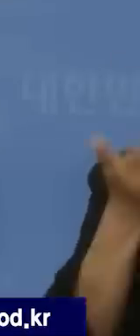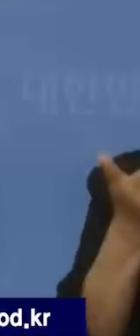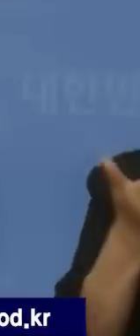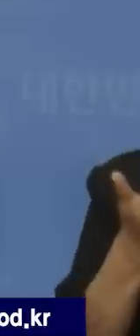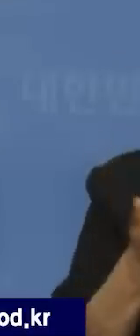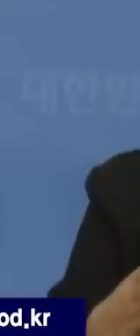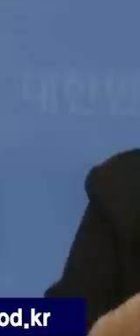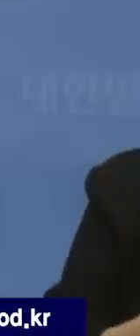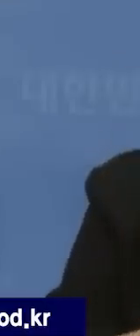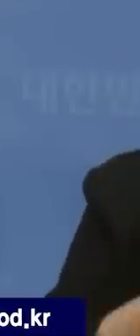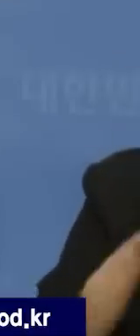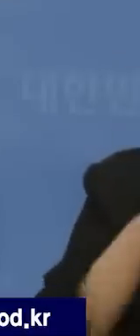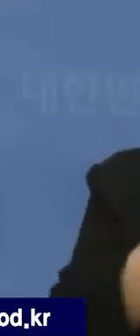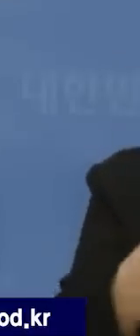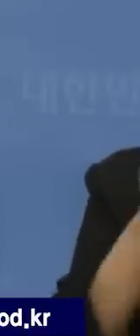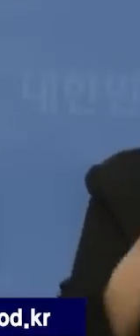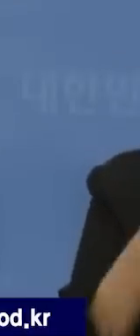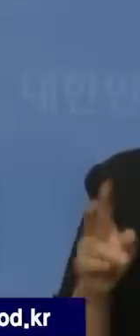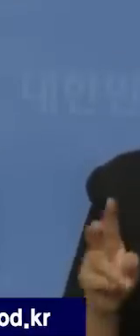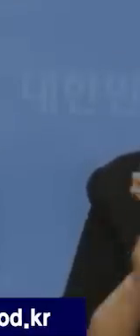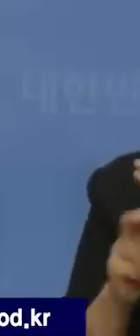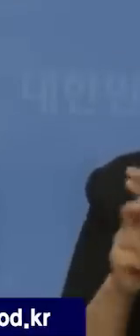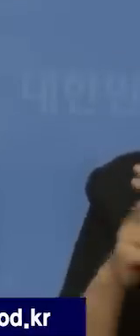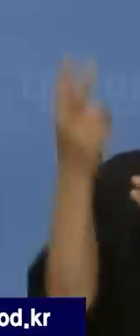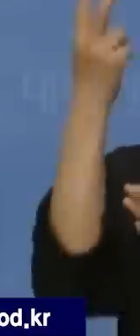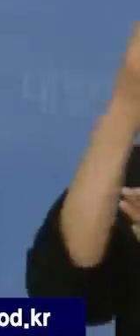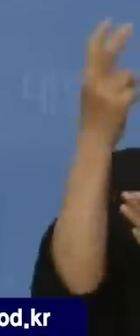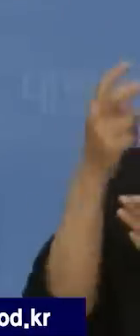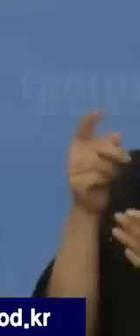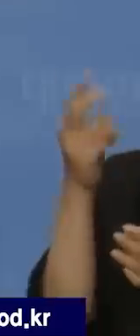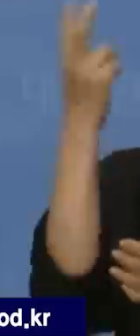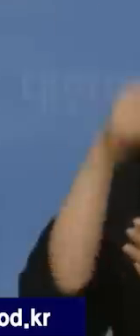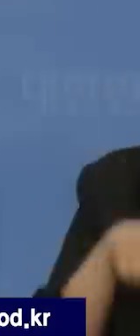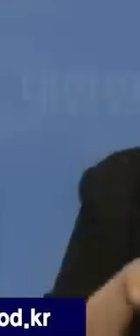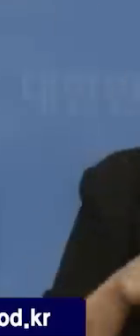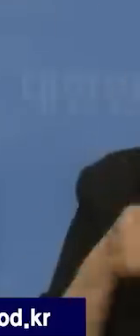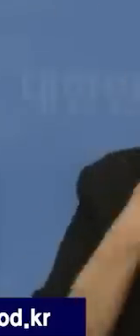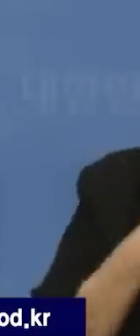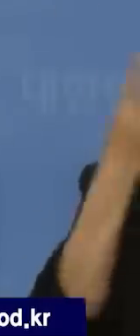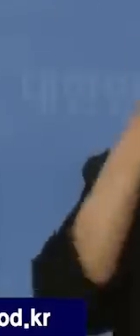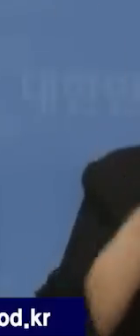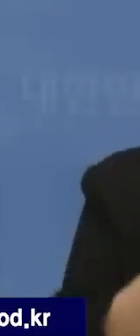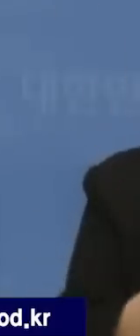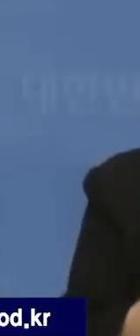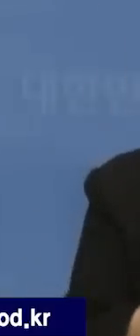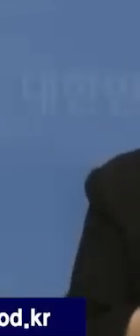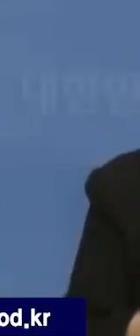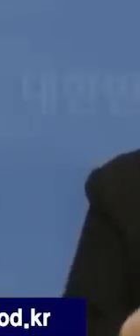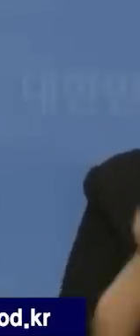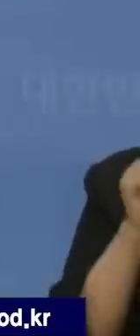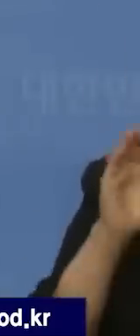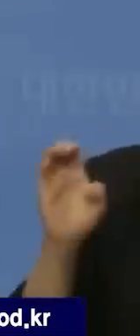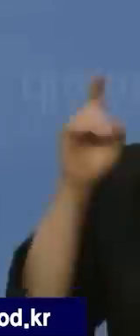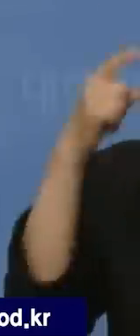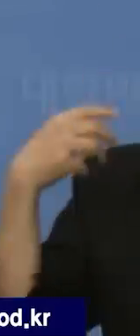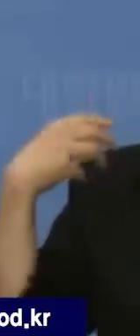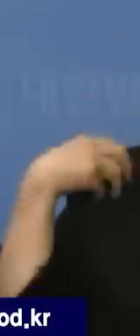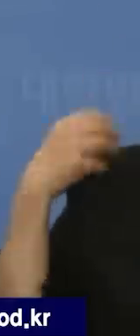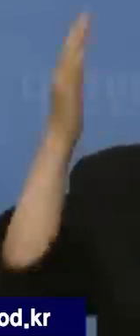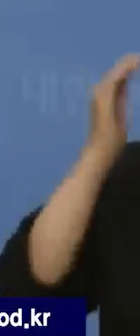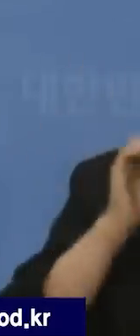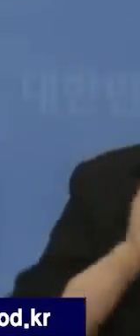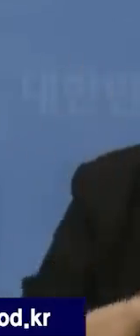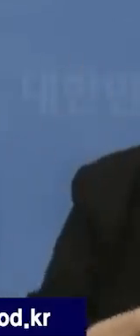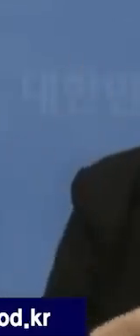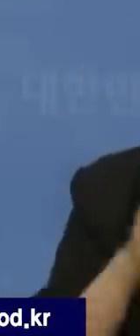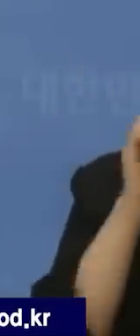과거 국정원 불법 사찰 사건을 수사했던 검찰은 MB 청와대 홍보수석실이